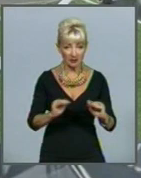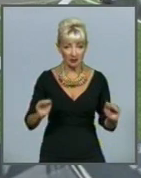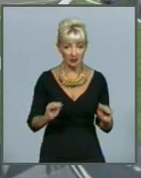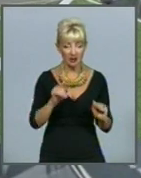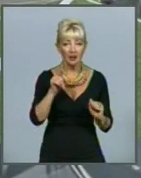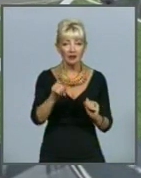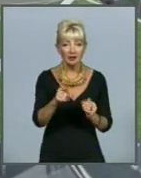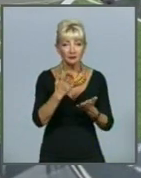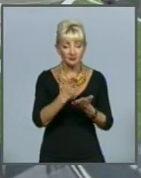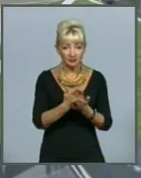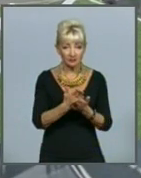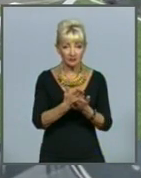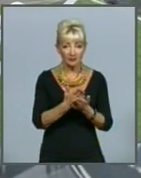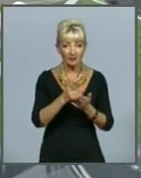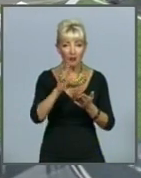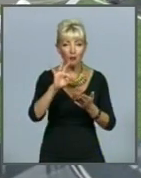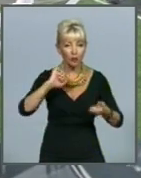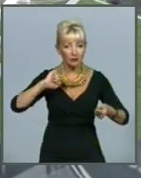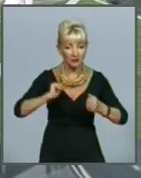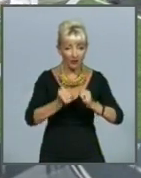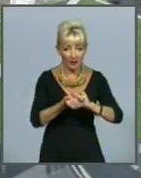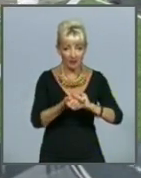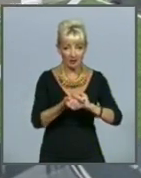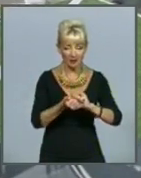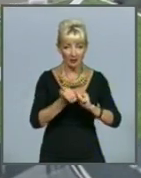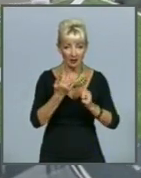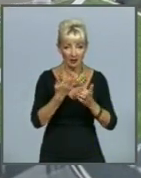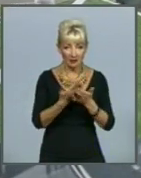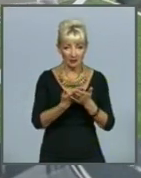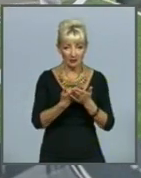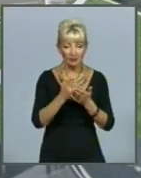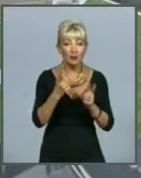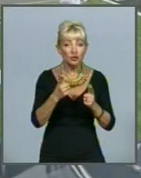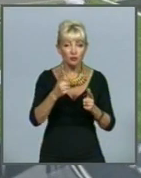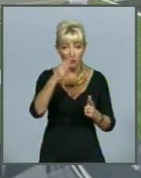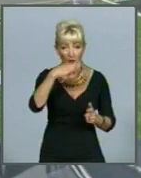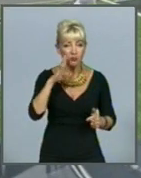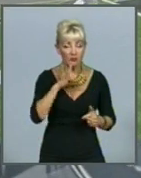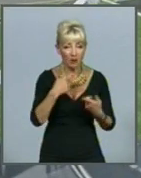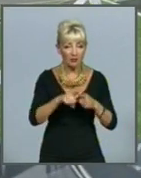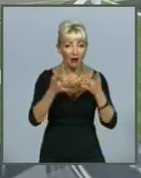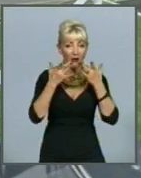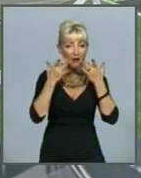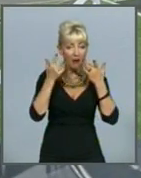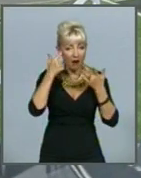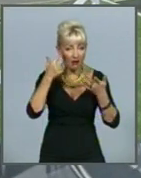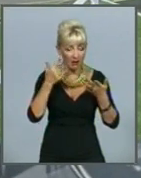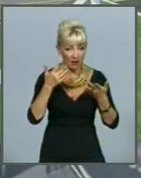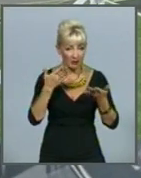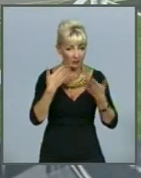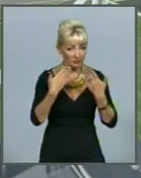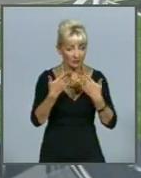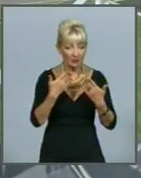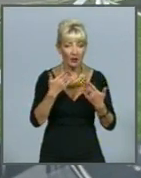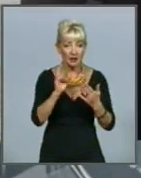перебувають під напругою. Чому батьки так легковажно ставляться до забаганок своїх дітей, це